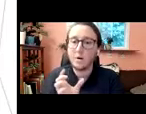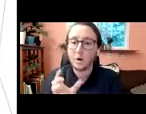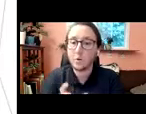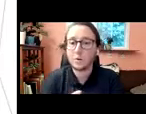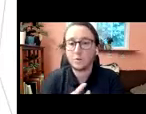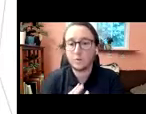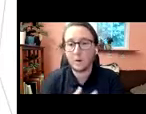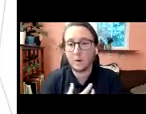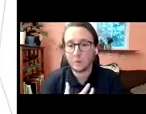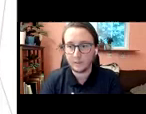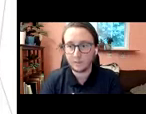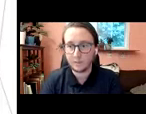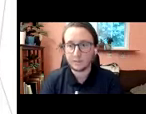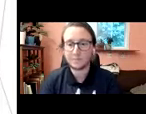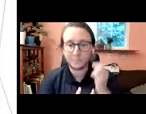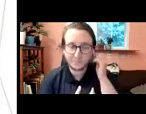l'écran le mot